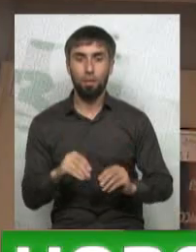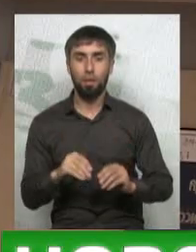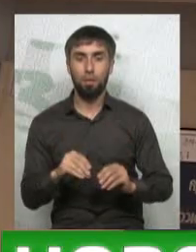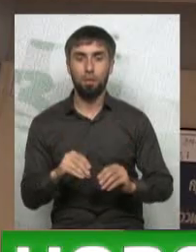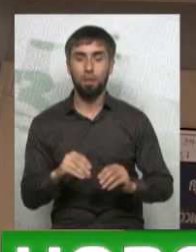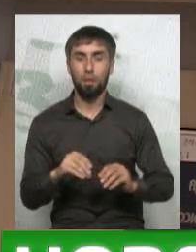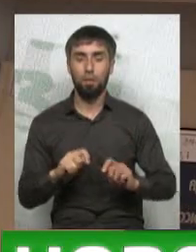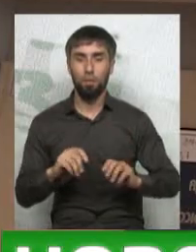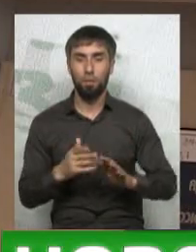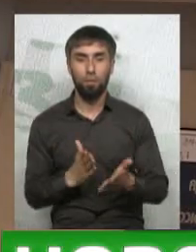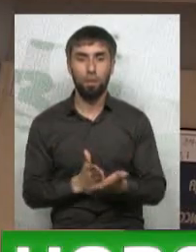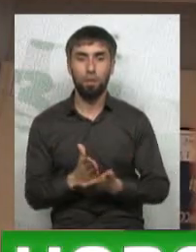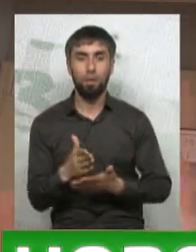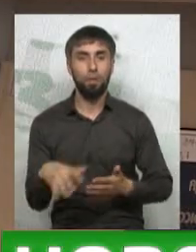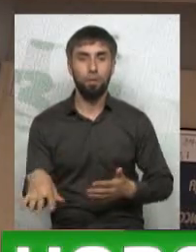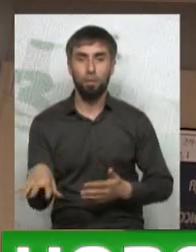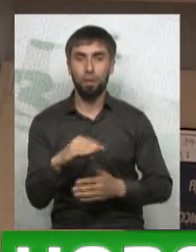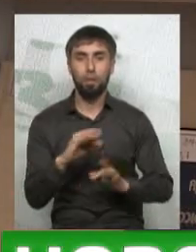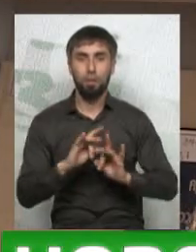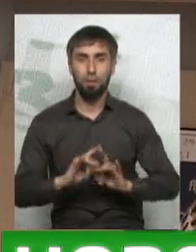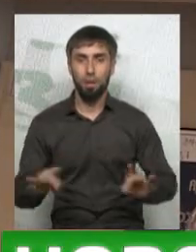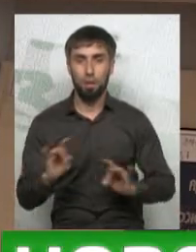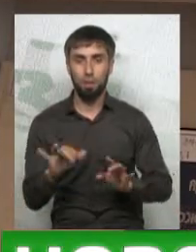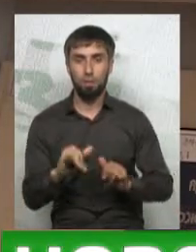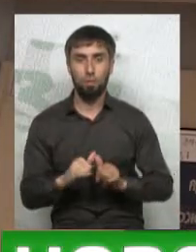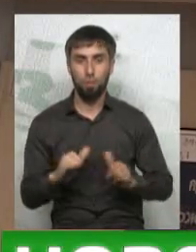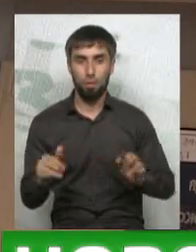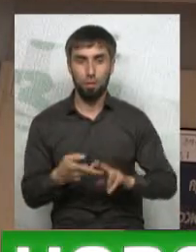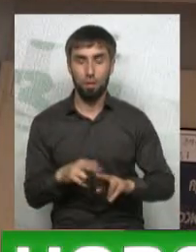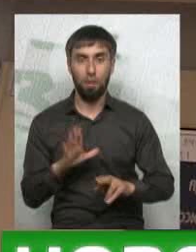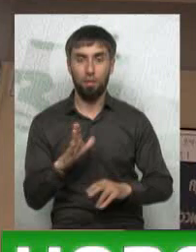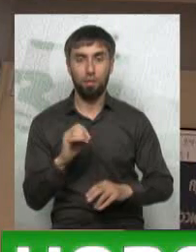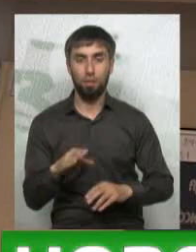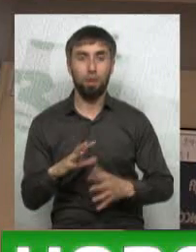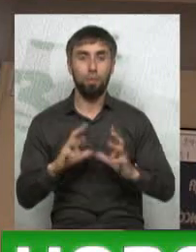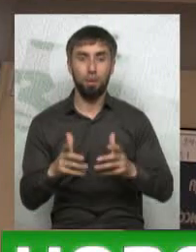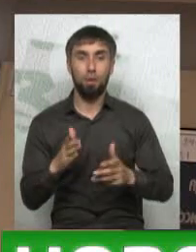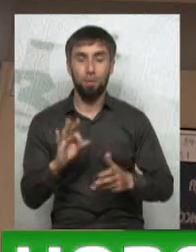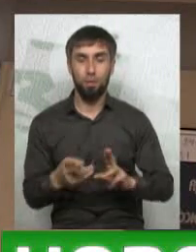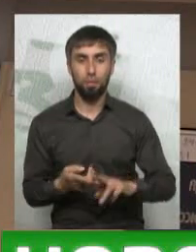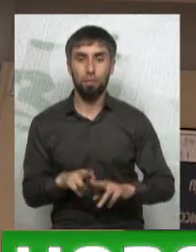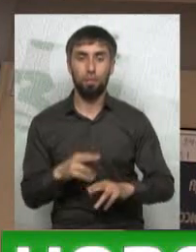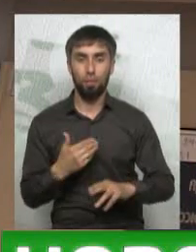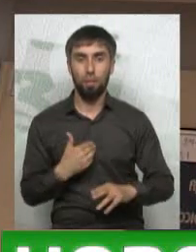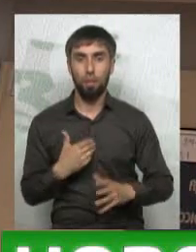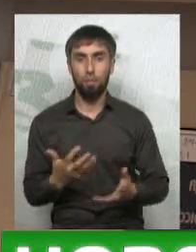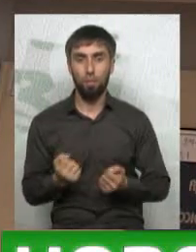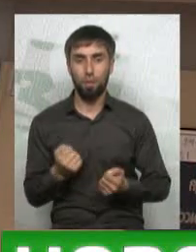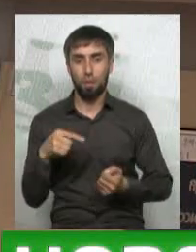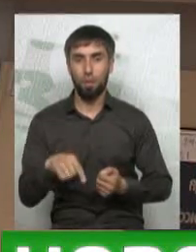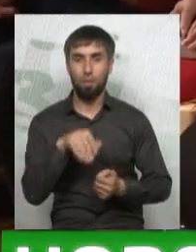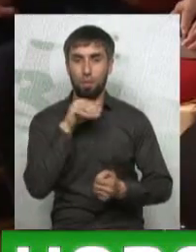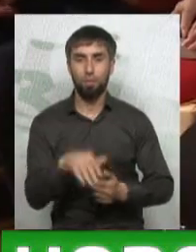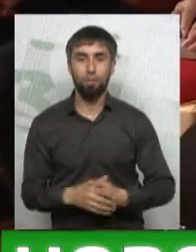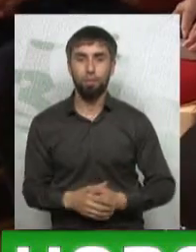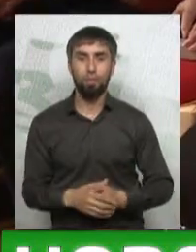выносишь в среду, как бы делишься и распространяешь этот свет миру. И вот это меня удерживает в этой